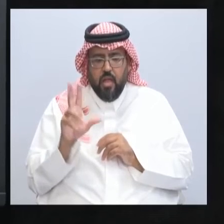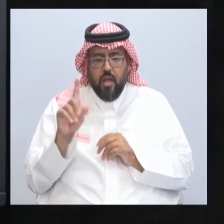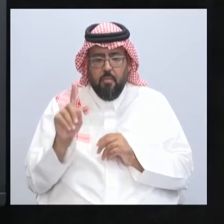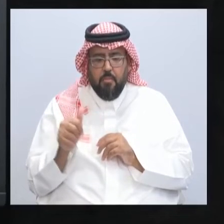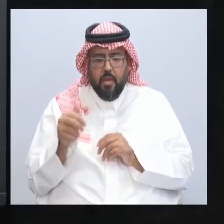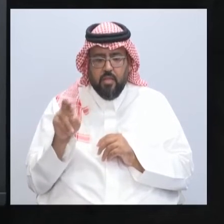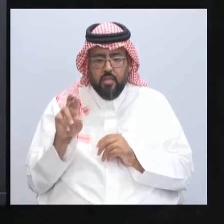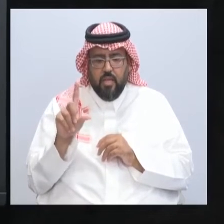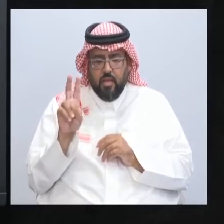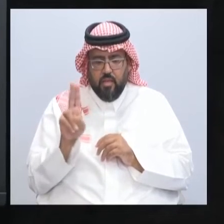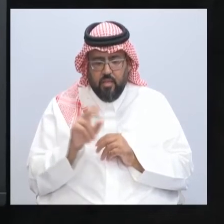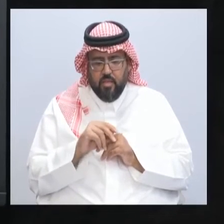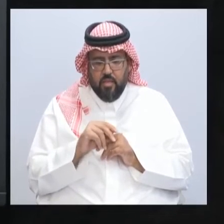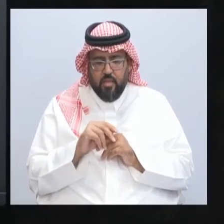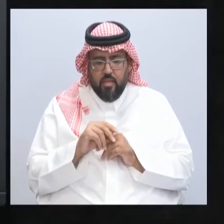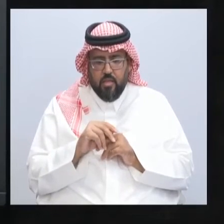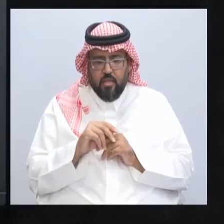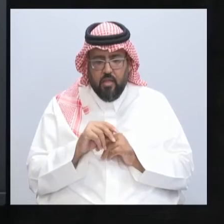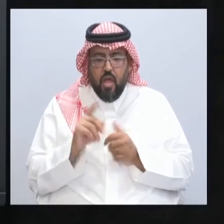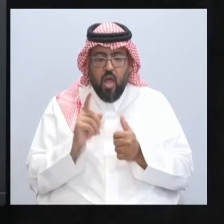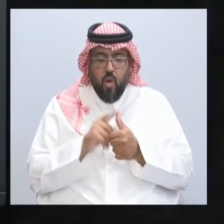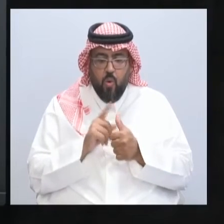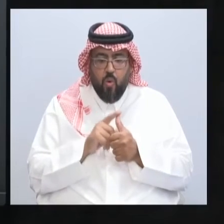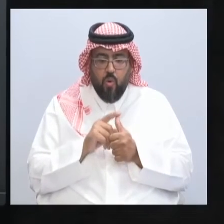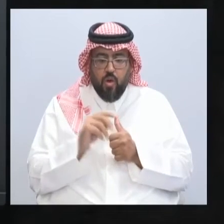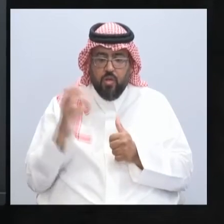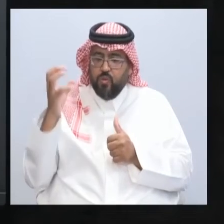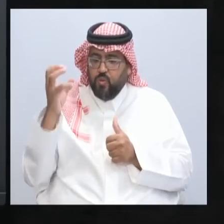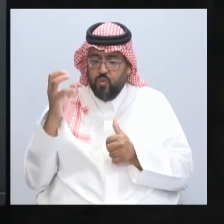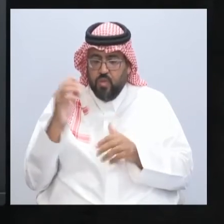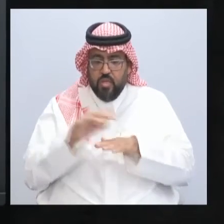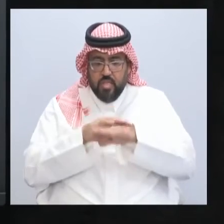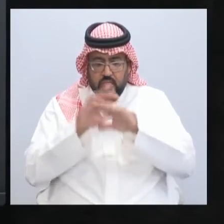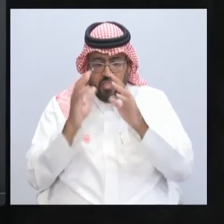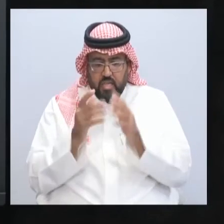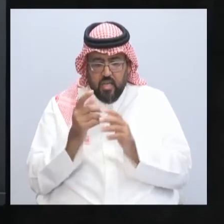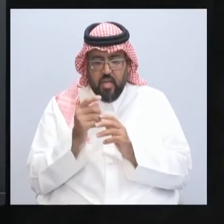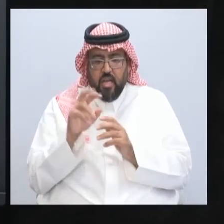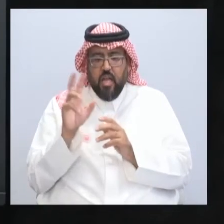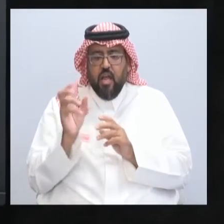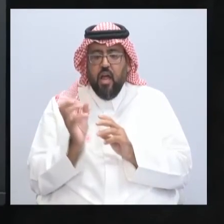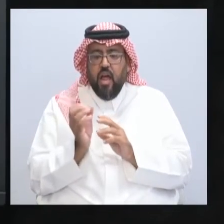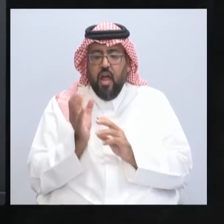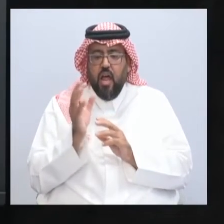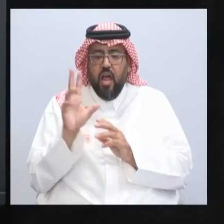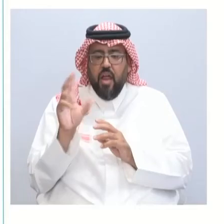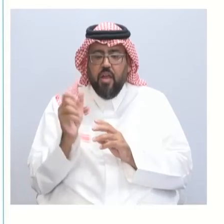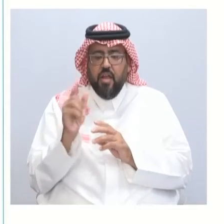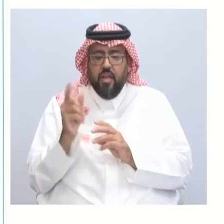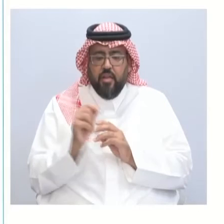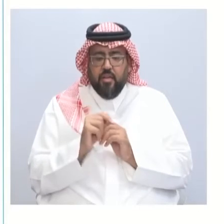البازلت هذا النوع الاول من الصخور القش ارضيه الصخور